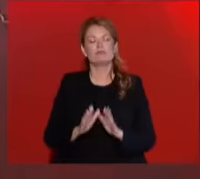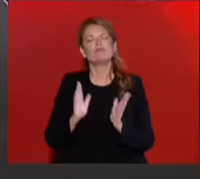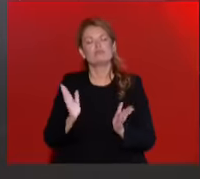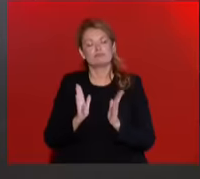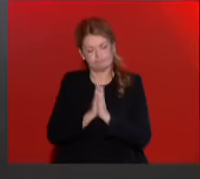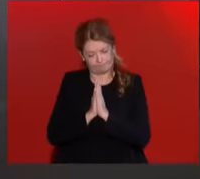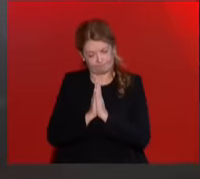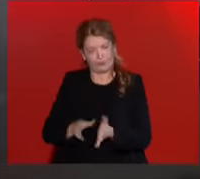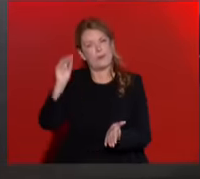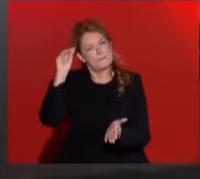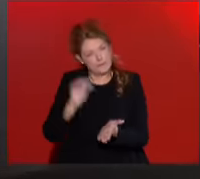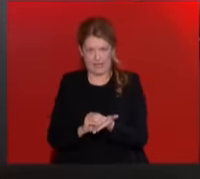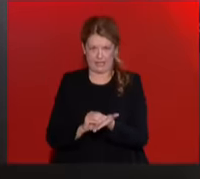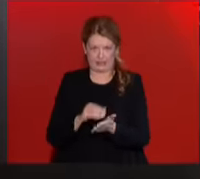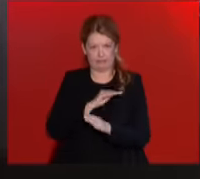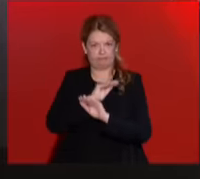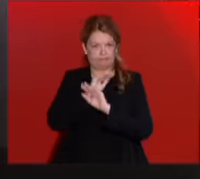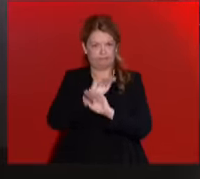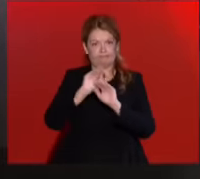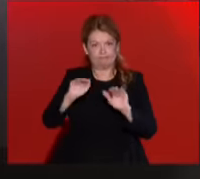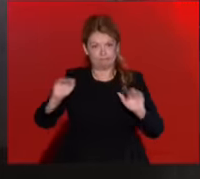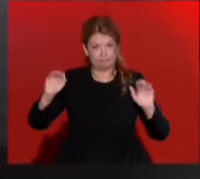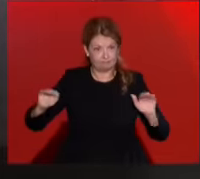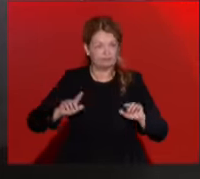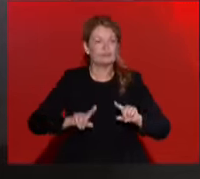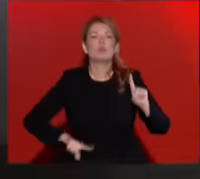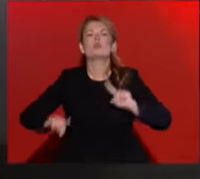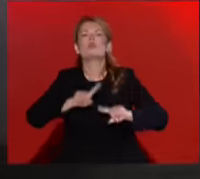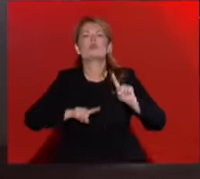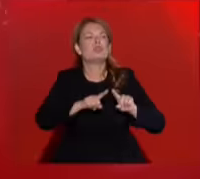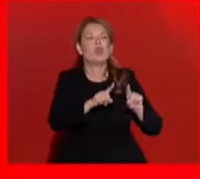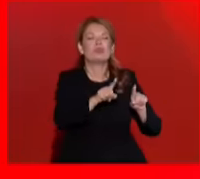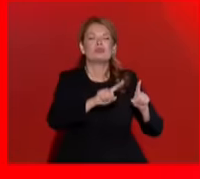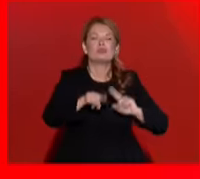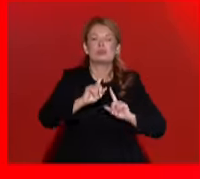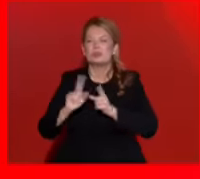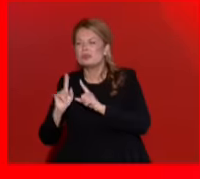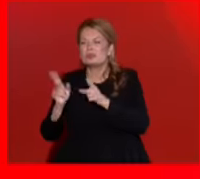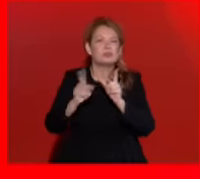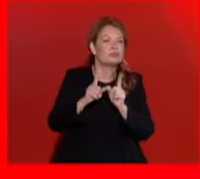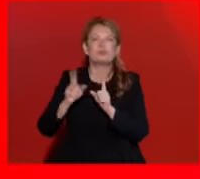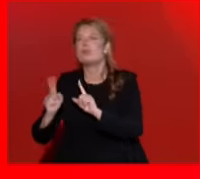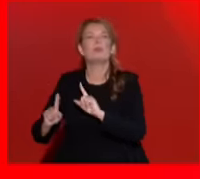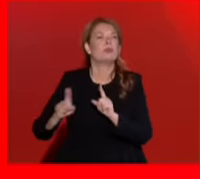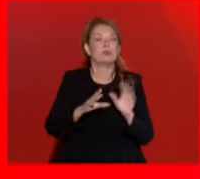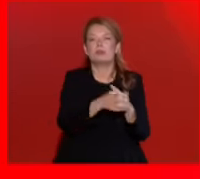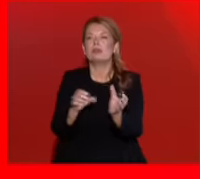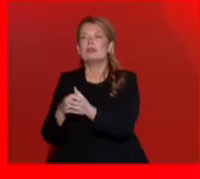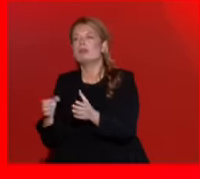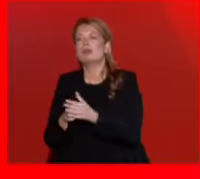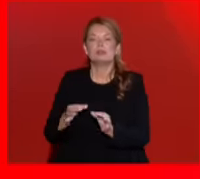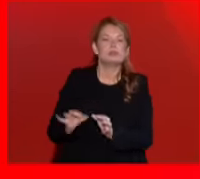Απευθυνόμαστε ξανά σε όσους οργανώνουν και υλοποιούν τέτοιου